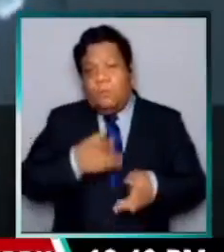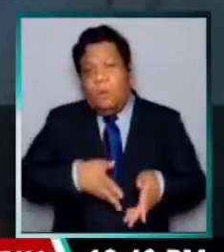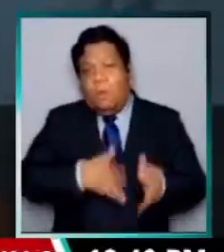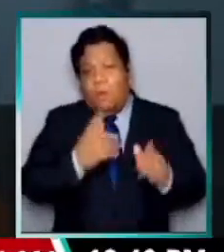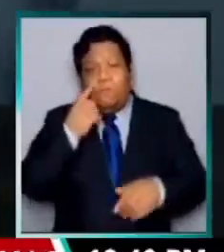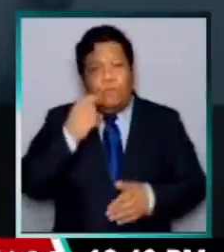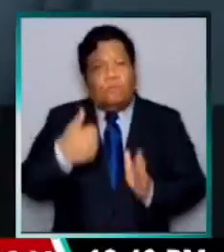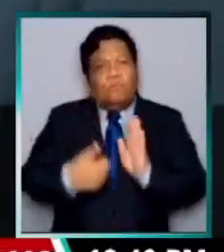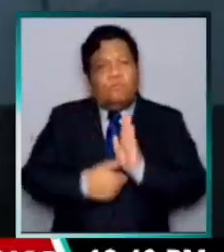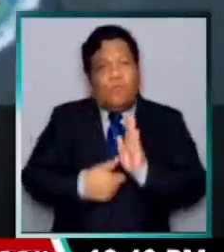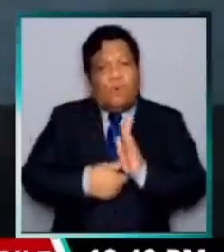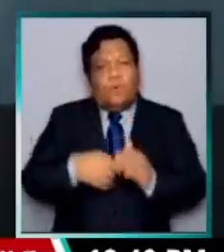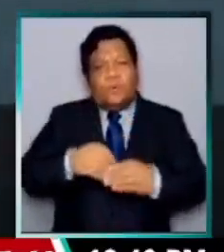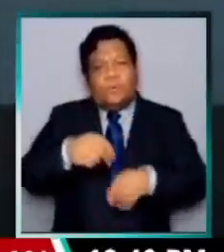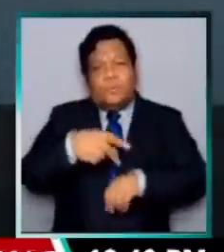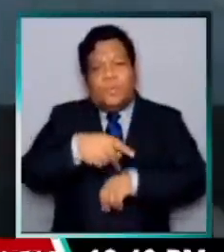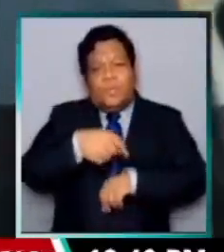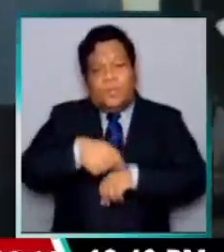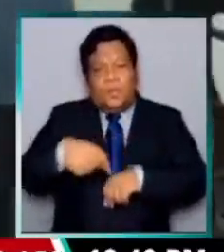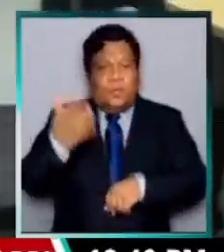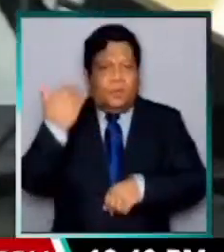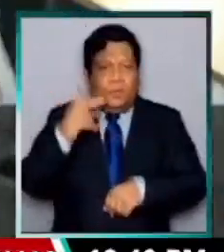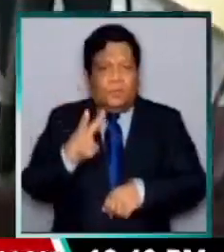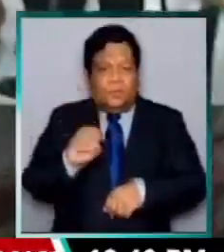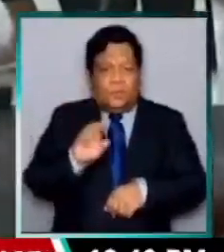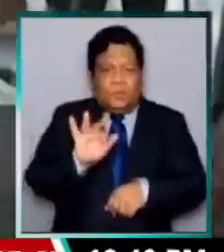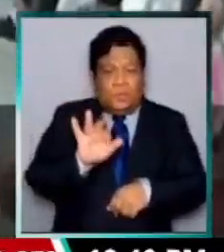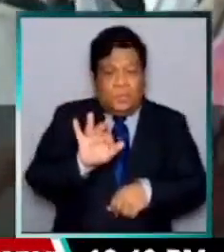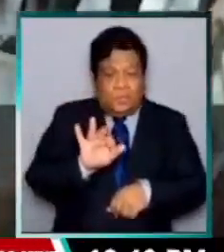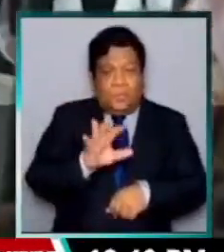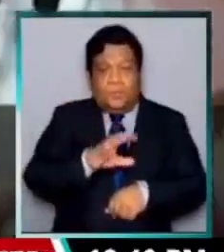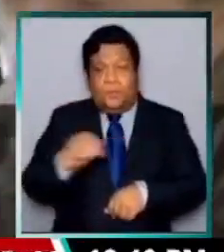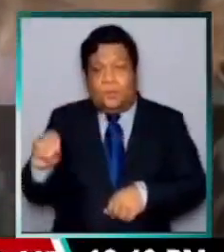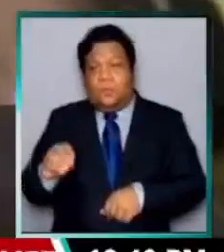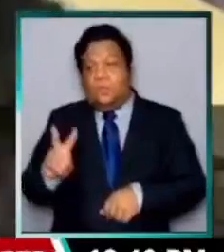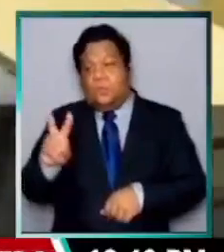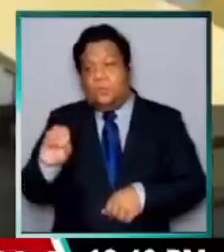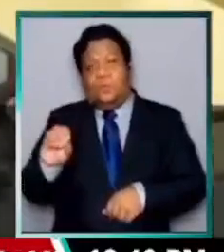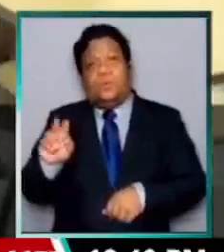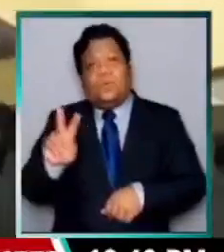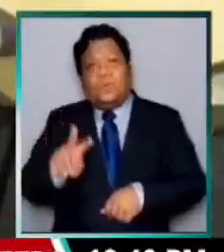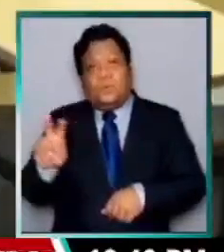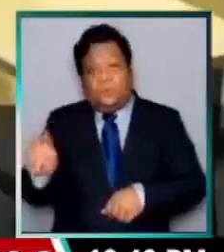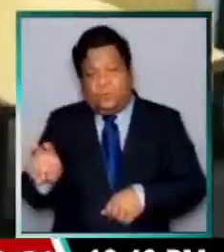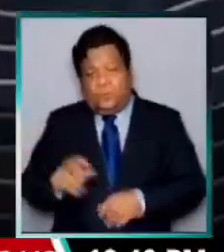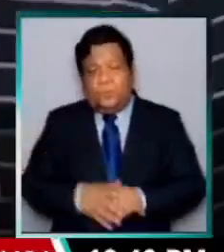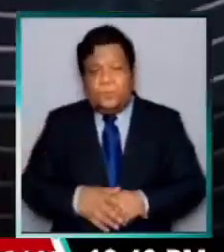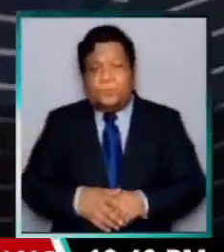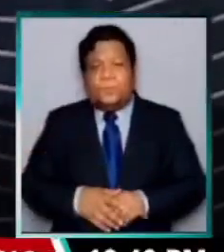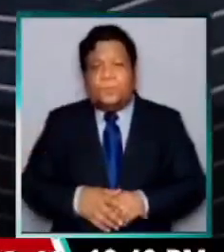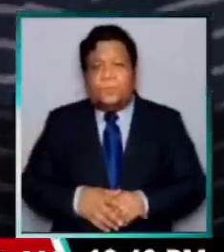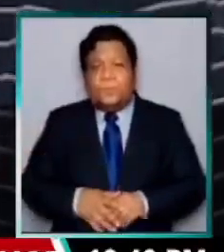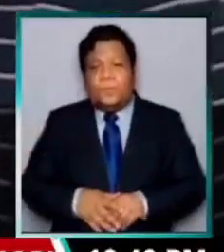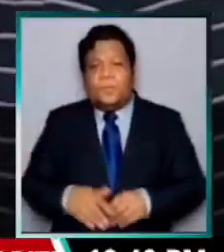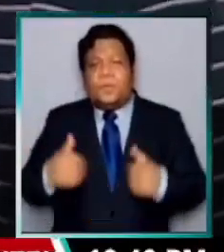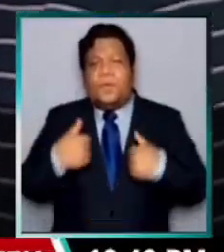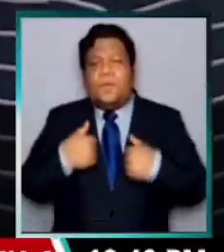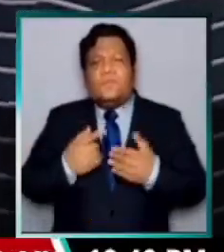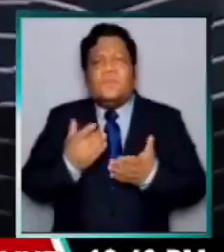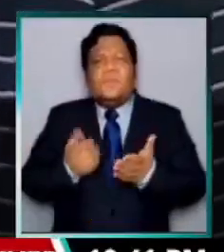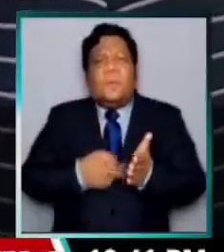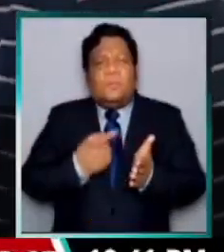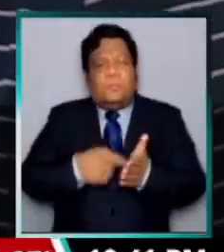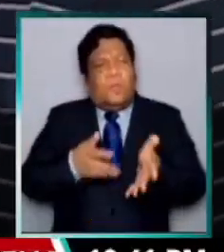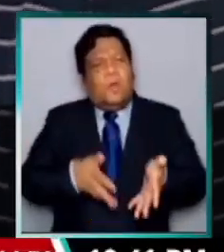Parañaque City noong 2019 midterm elections at nitong eleksyon 2022. May mga pagkakataon din na pinayagan si de Lima